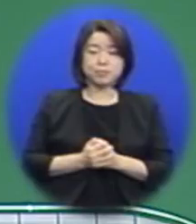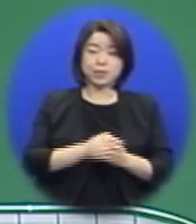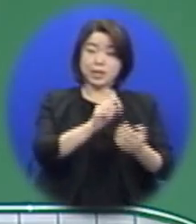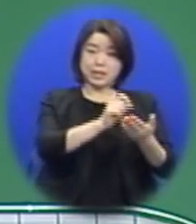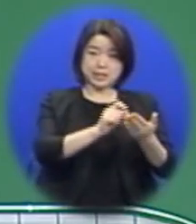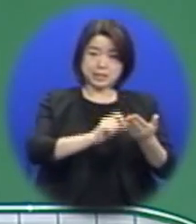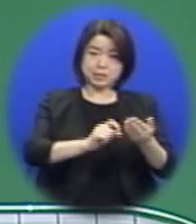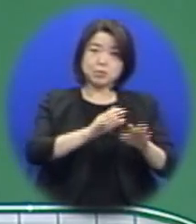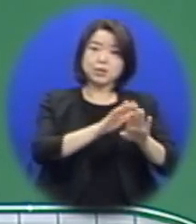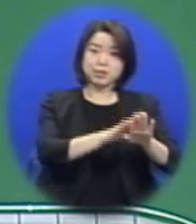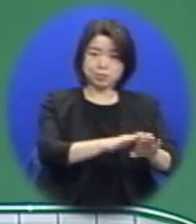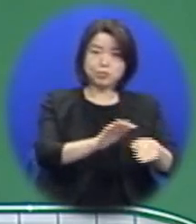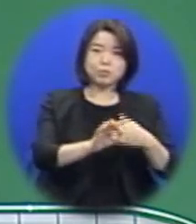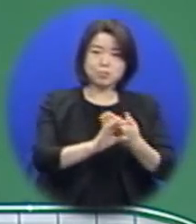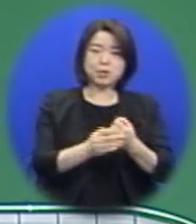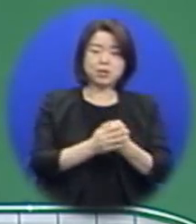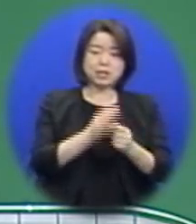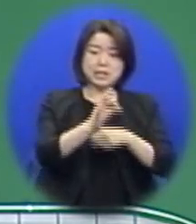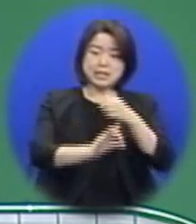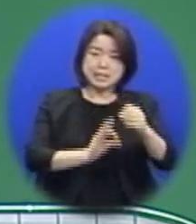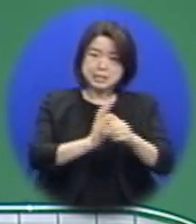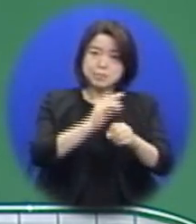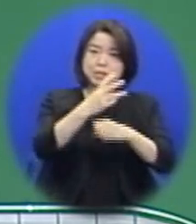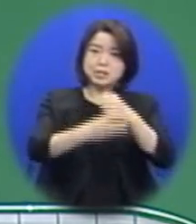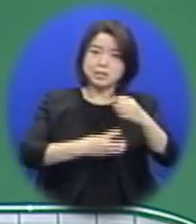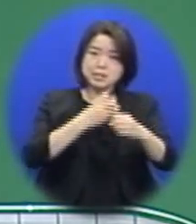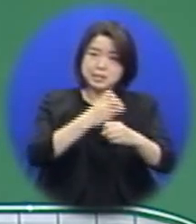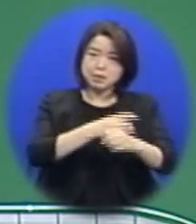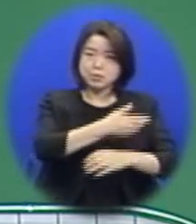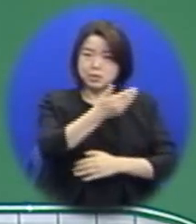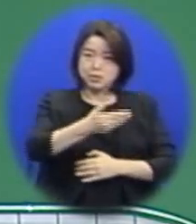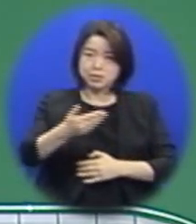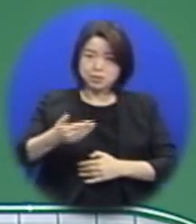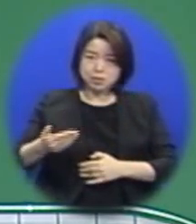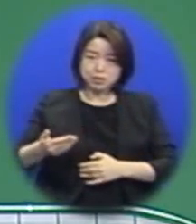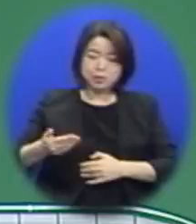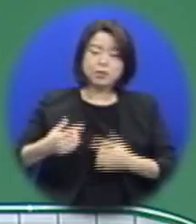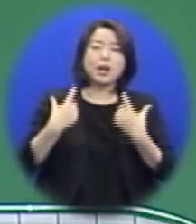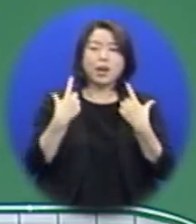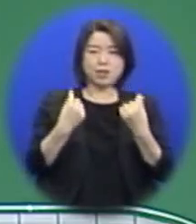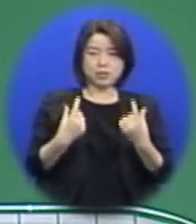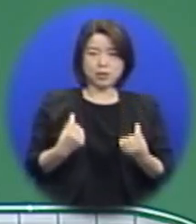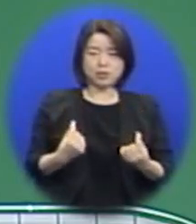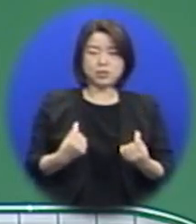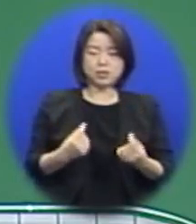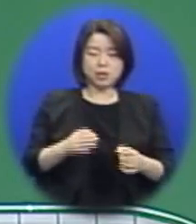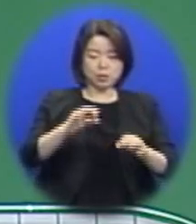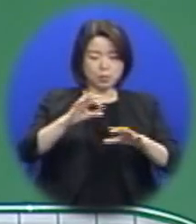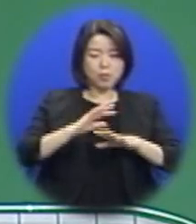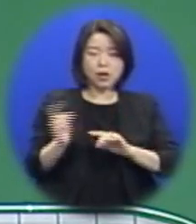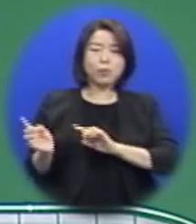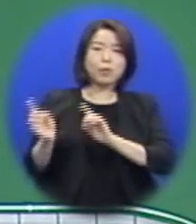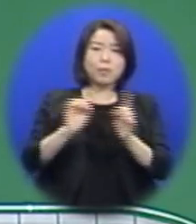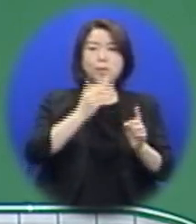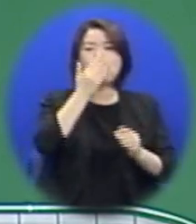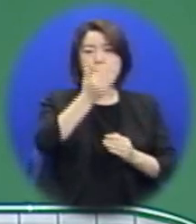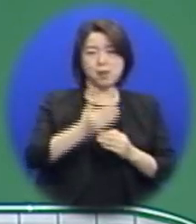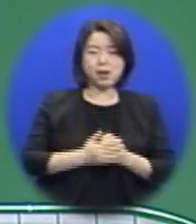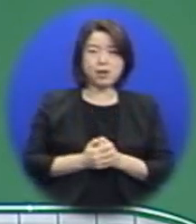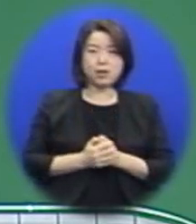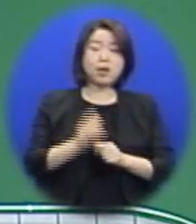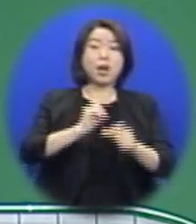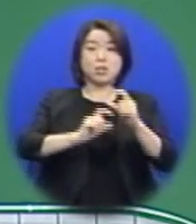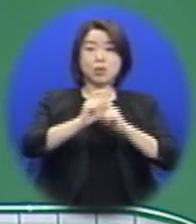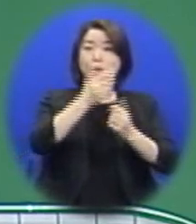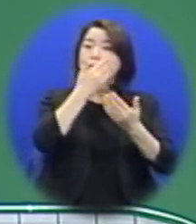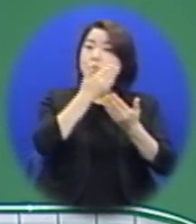기록해 두면 10년이 지나도 30년이 지나도 여전히 놀랍게 회복됩니다. 더욱